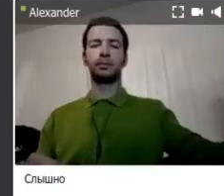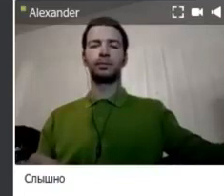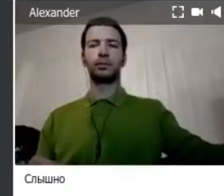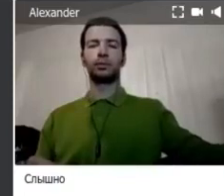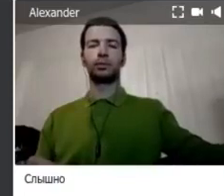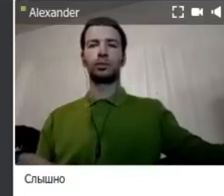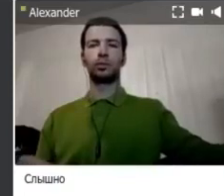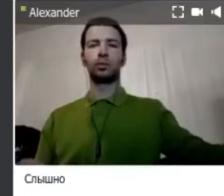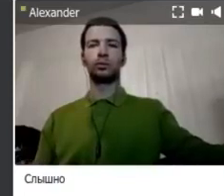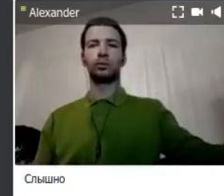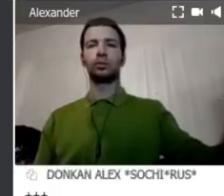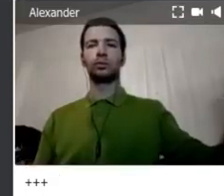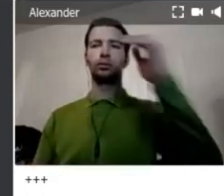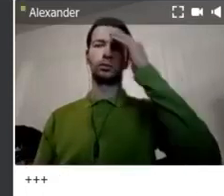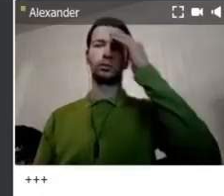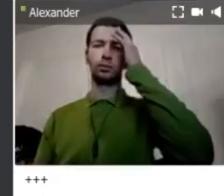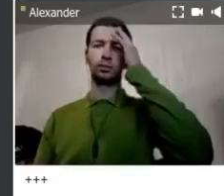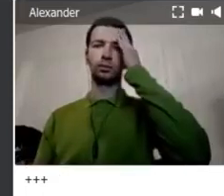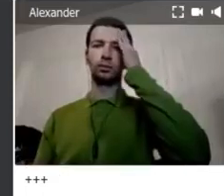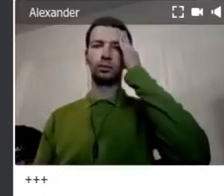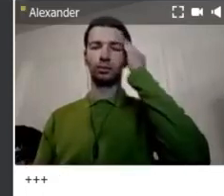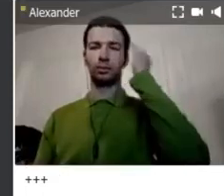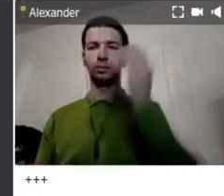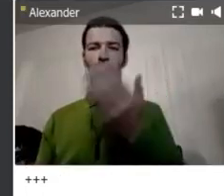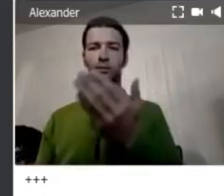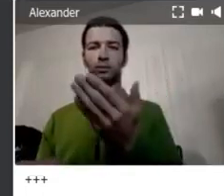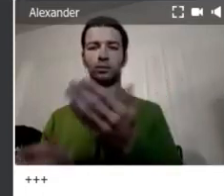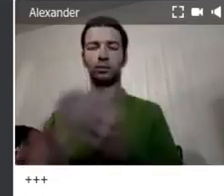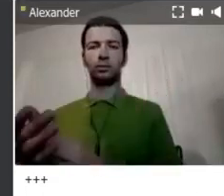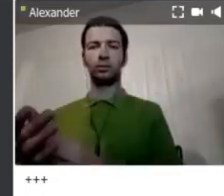Итак, я думаю, сейчас все должно наладиться.